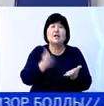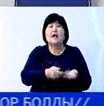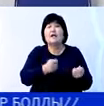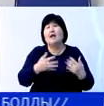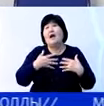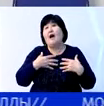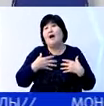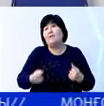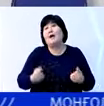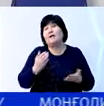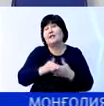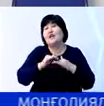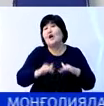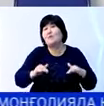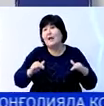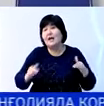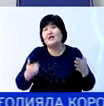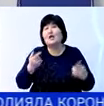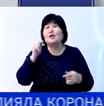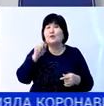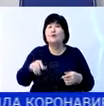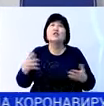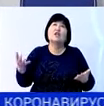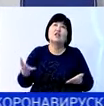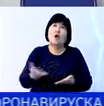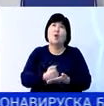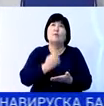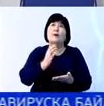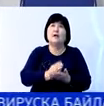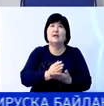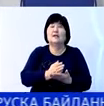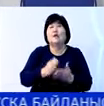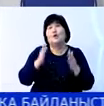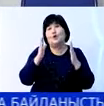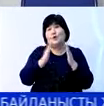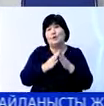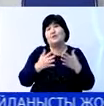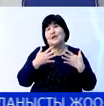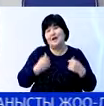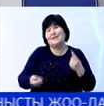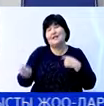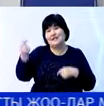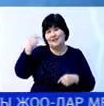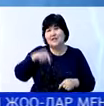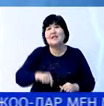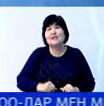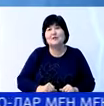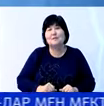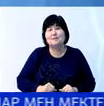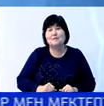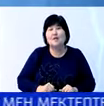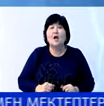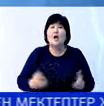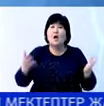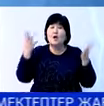аман есен бала шағамызды сол жерден тауып алып, үйімізге аман есен жеткізді.